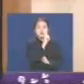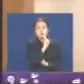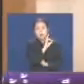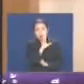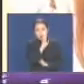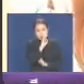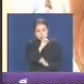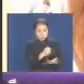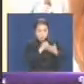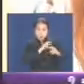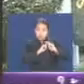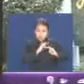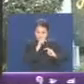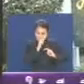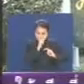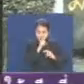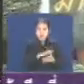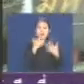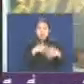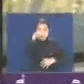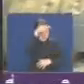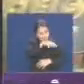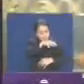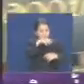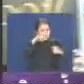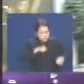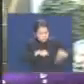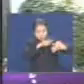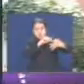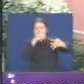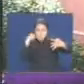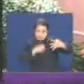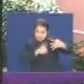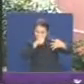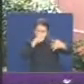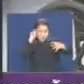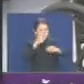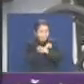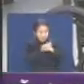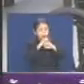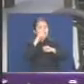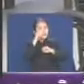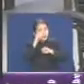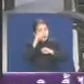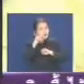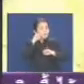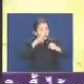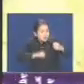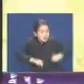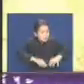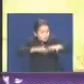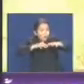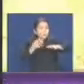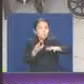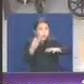สามารถช่วยเหลือตนเองได้และอาคารที่พักก็มีความสูงถึง4ชั้นซึ่งน่าจะปลอดภัยหากระดับน้ำท่วมไม่สูง